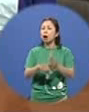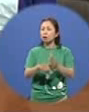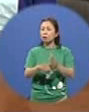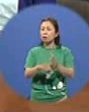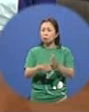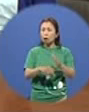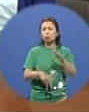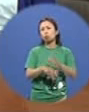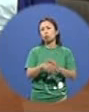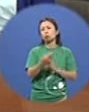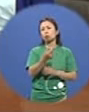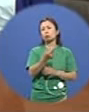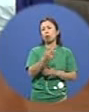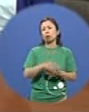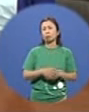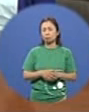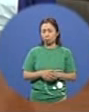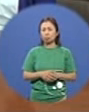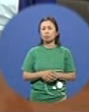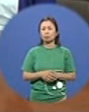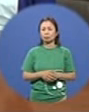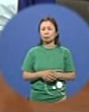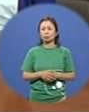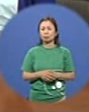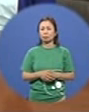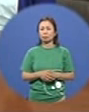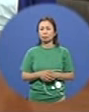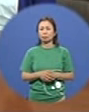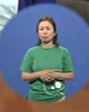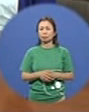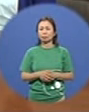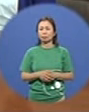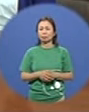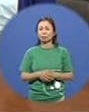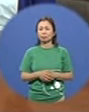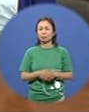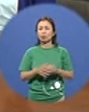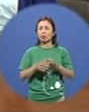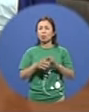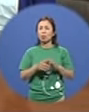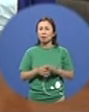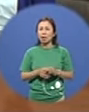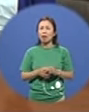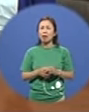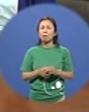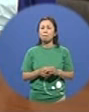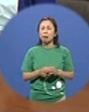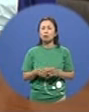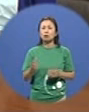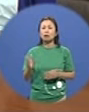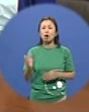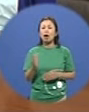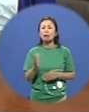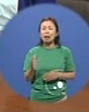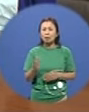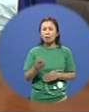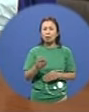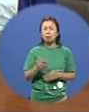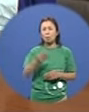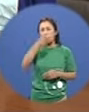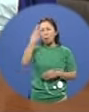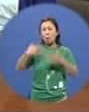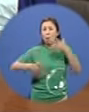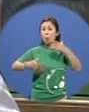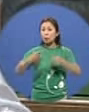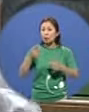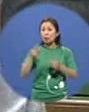ストレス感じないとあるんですよねうんでえそういう意味ではあのちょっとねその辺をよく高校生の